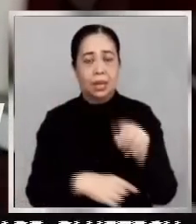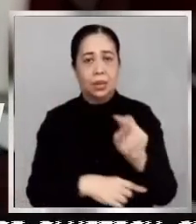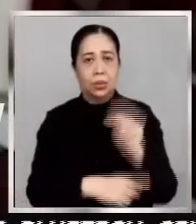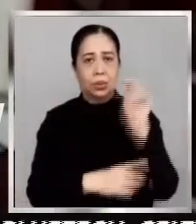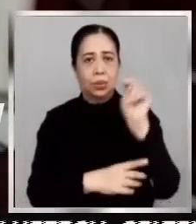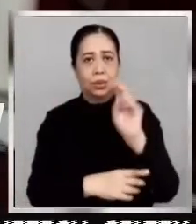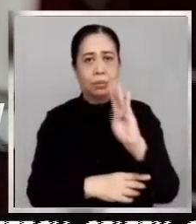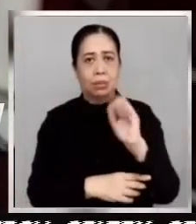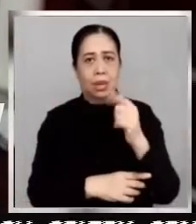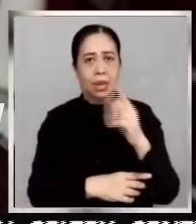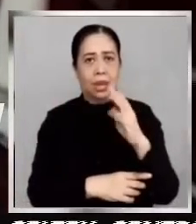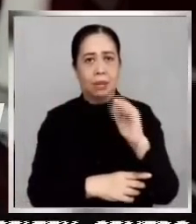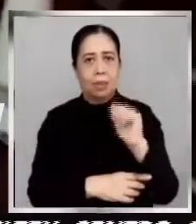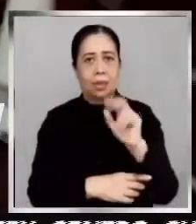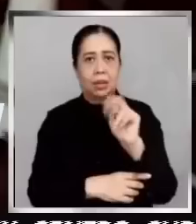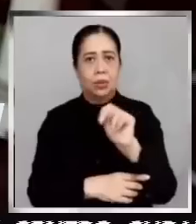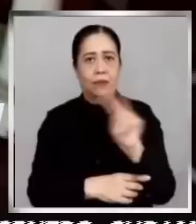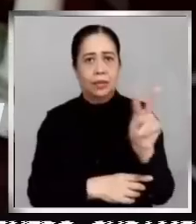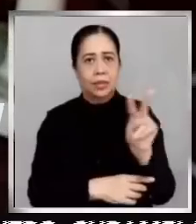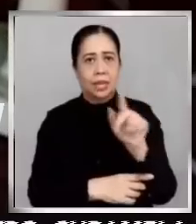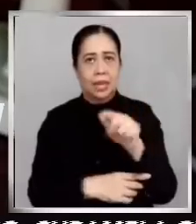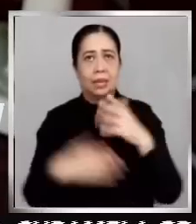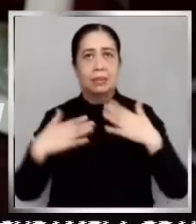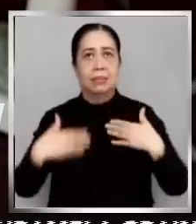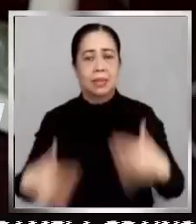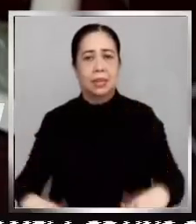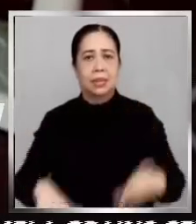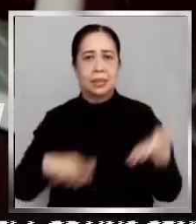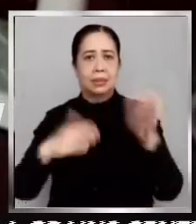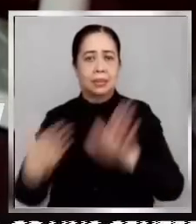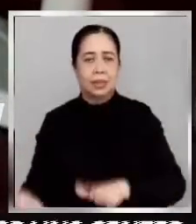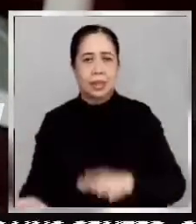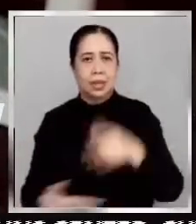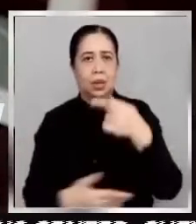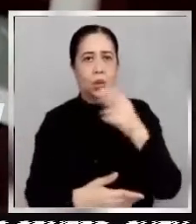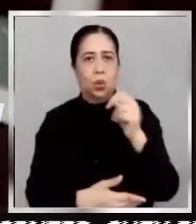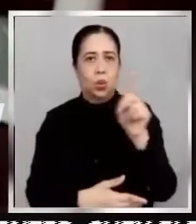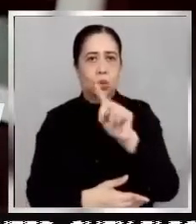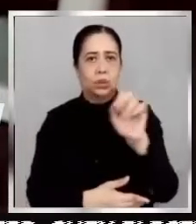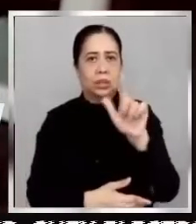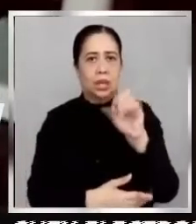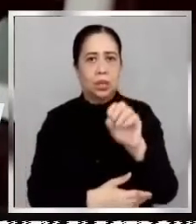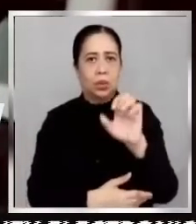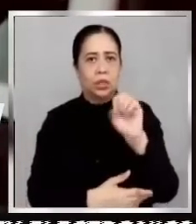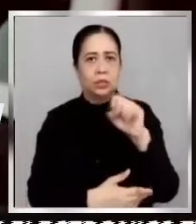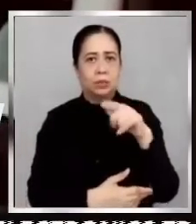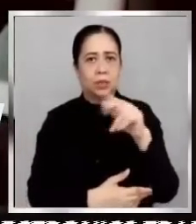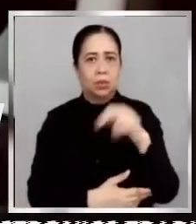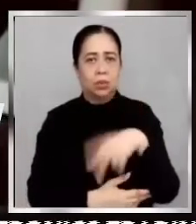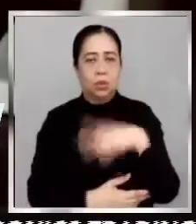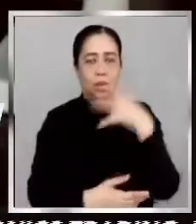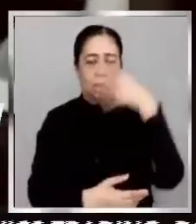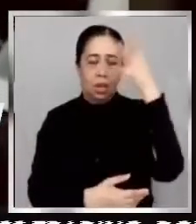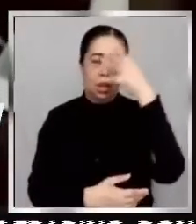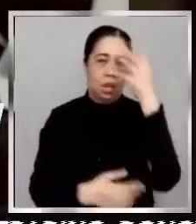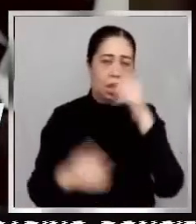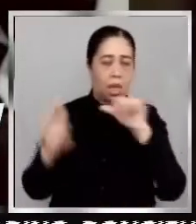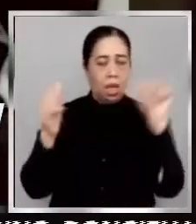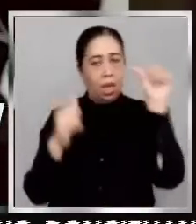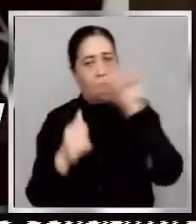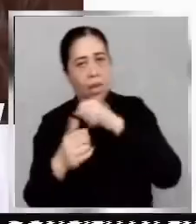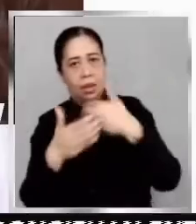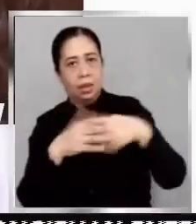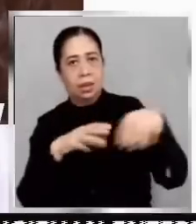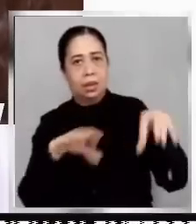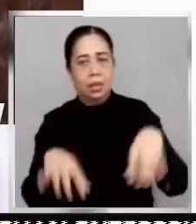Nueva viscaya Ito ang bangkay ng namayapang si na pinagtripan um ano ng Lasing na kapitbahay na